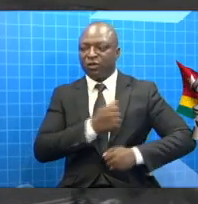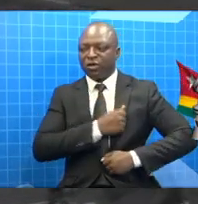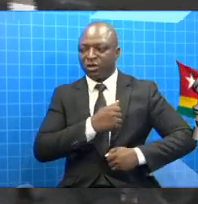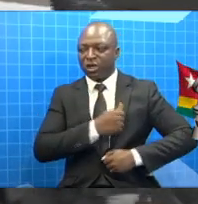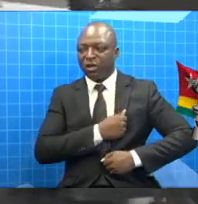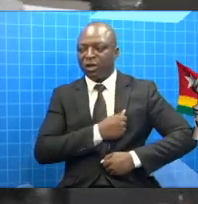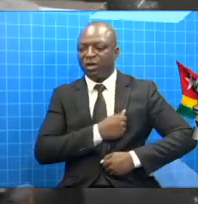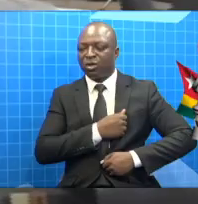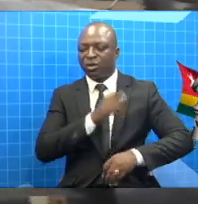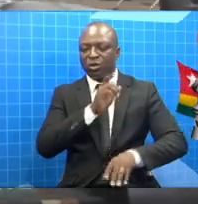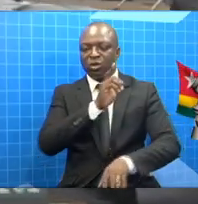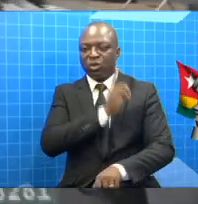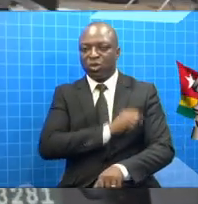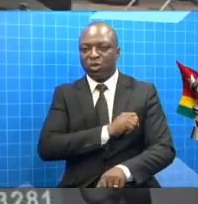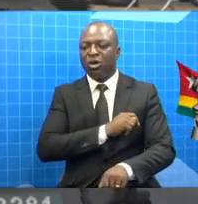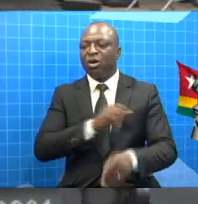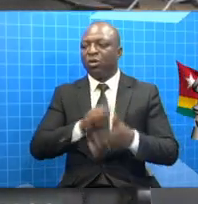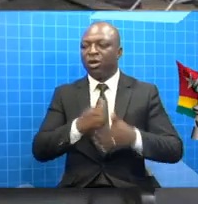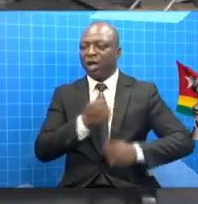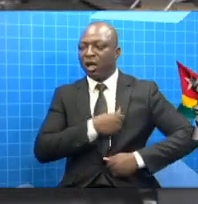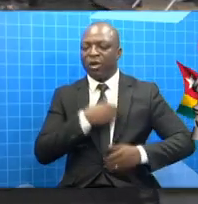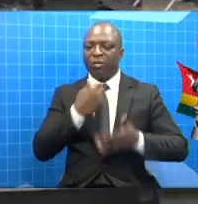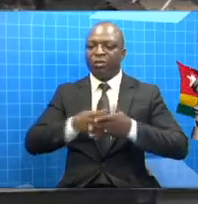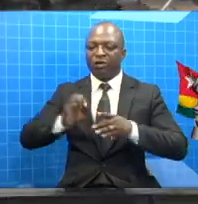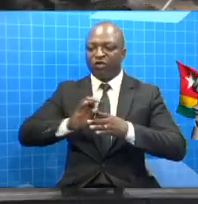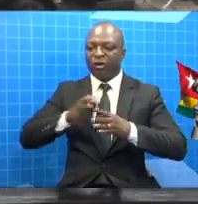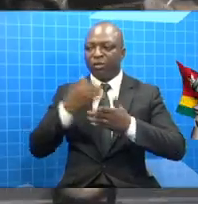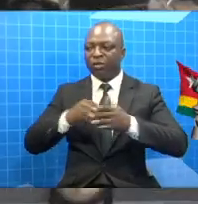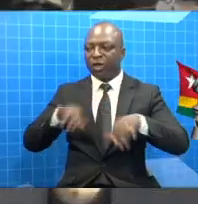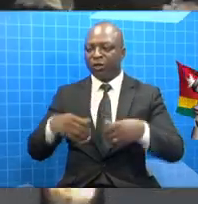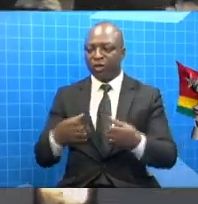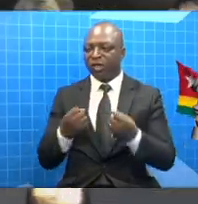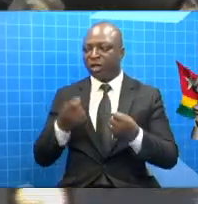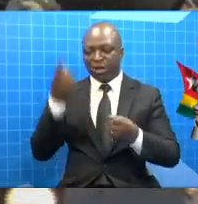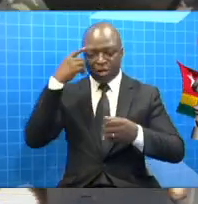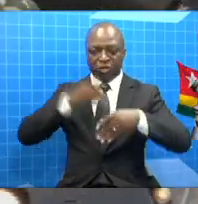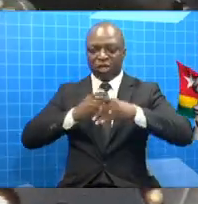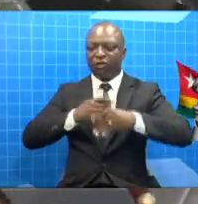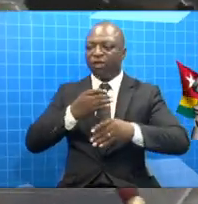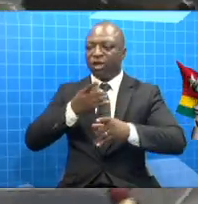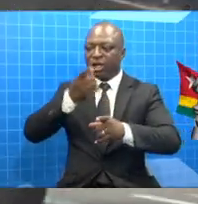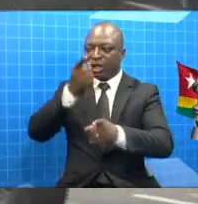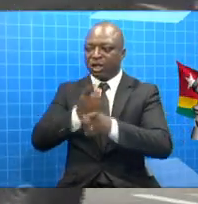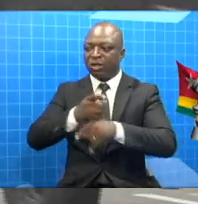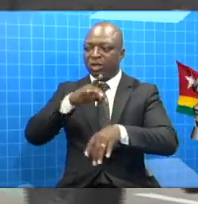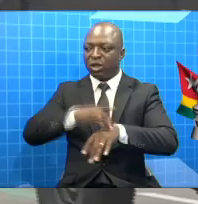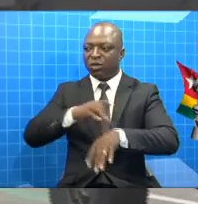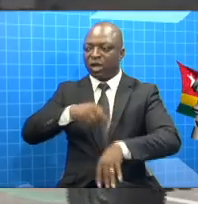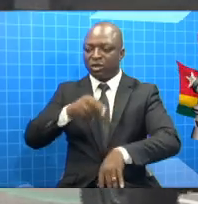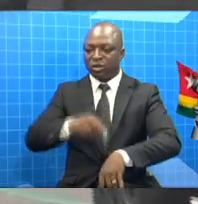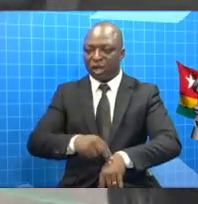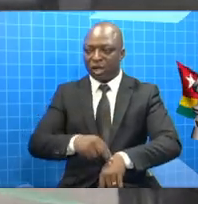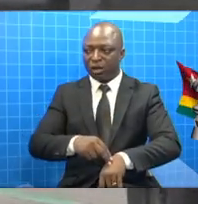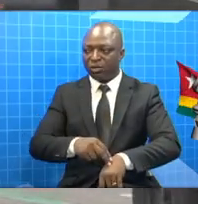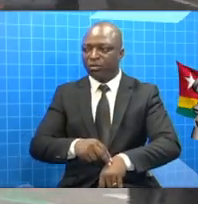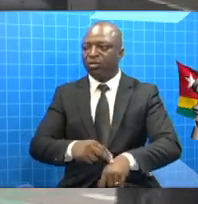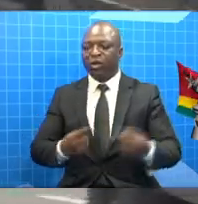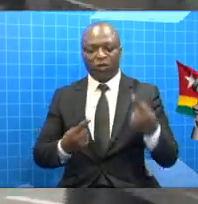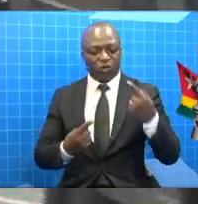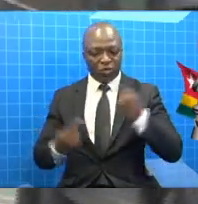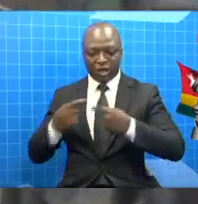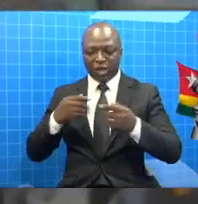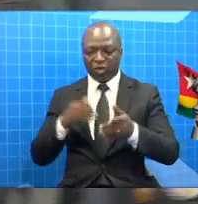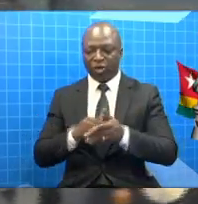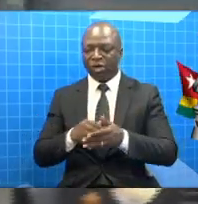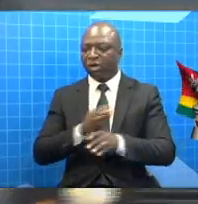togolaises. Une armée bien formée et bien outillée pour défendre l'intégrité du territoire national, lutter